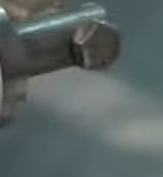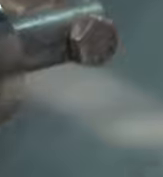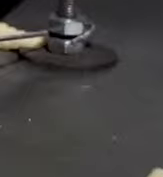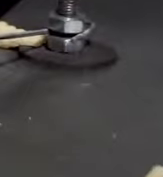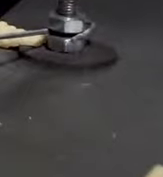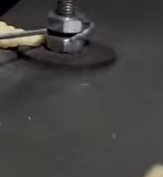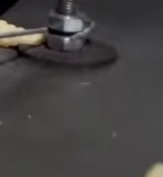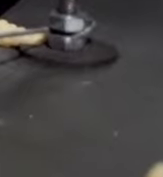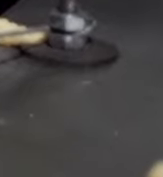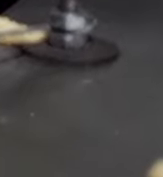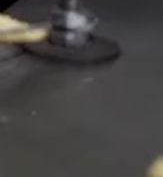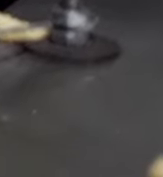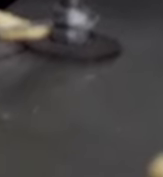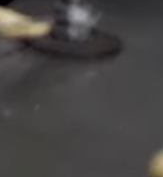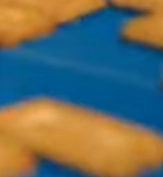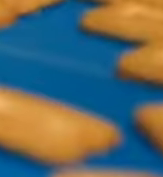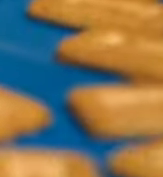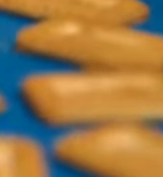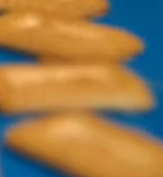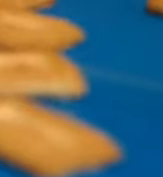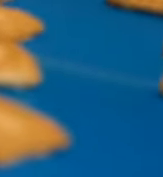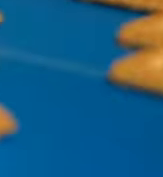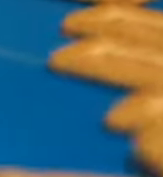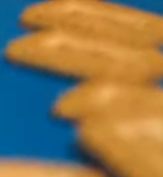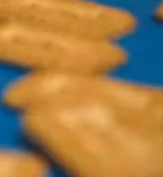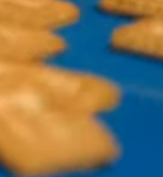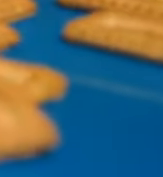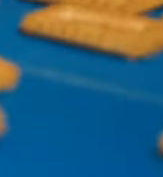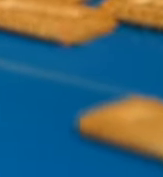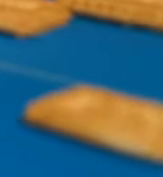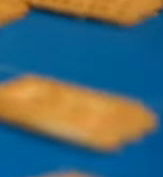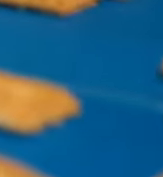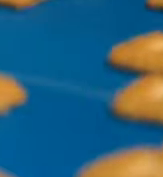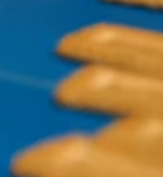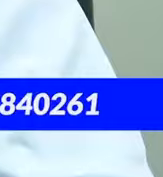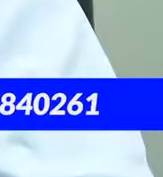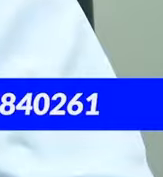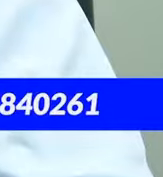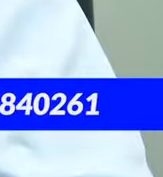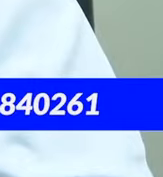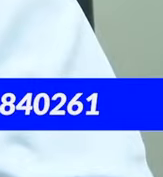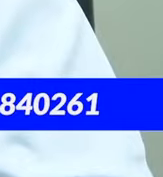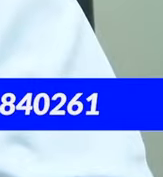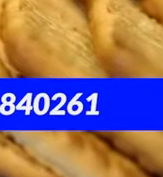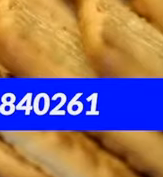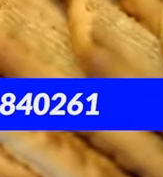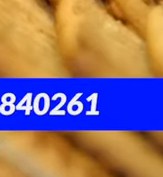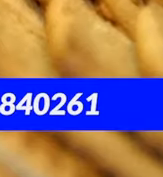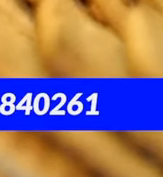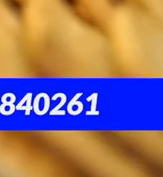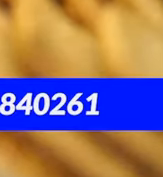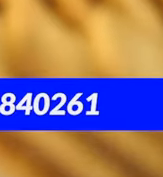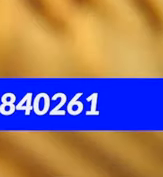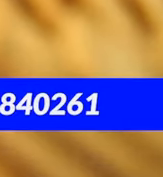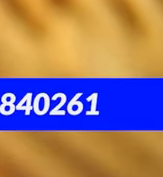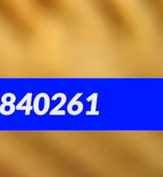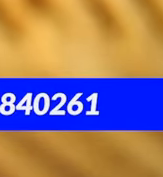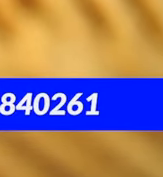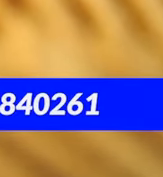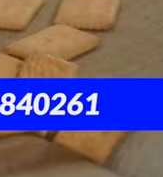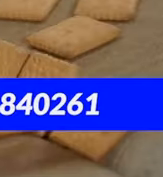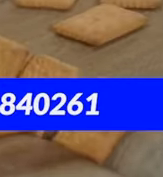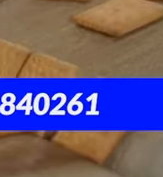imeviweka. Uzalishaji bidhaa zetu umezingatia kanuni bora za uzalishaji na afya. Inatufanya tuwe